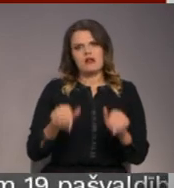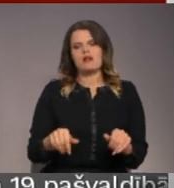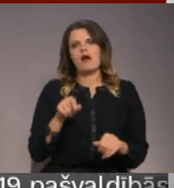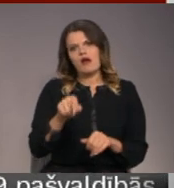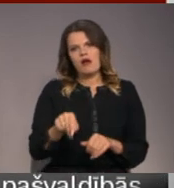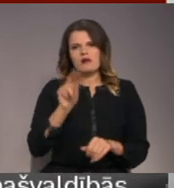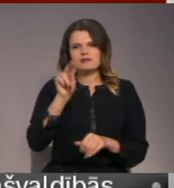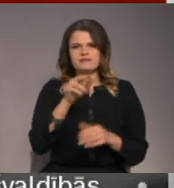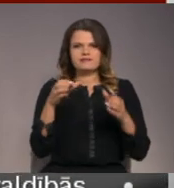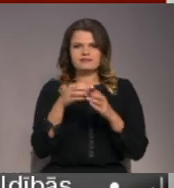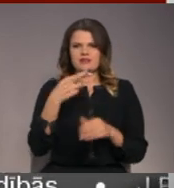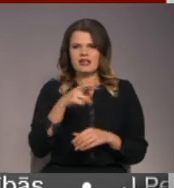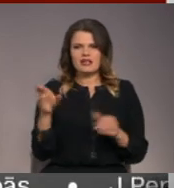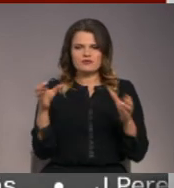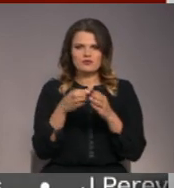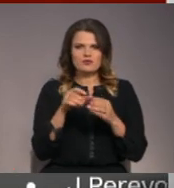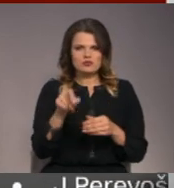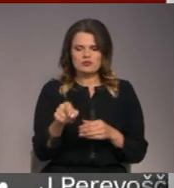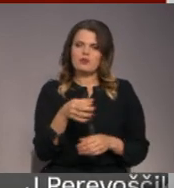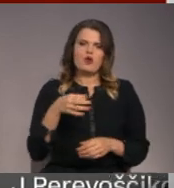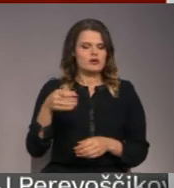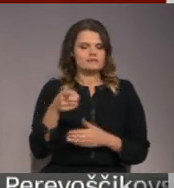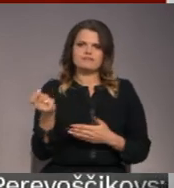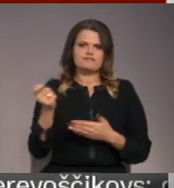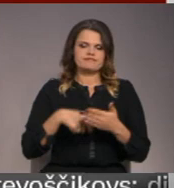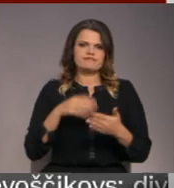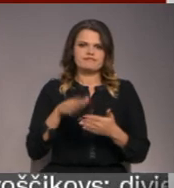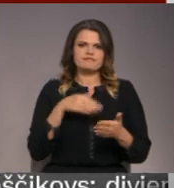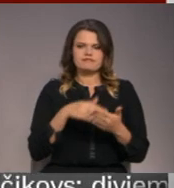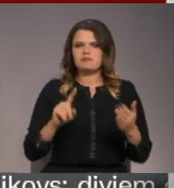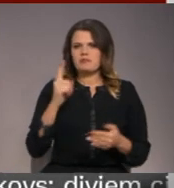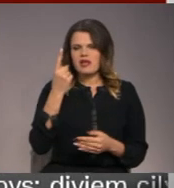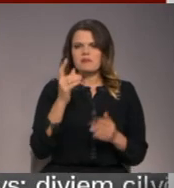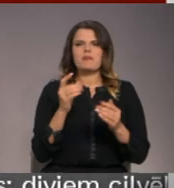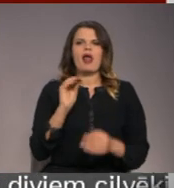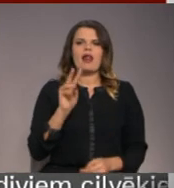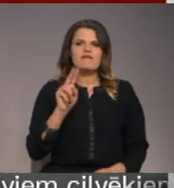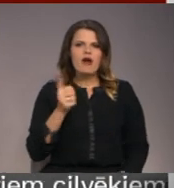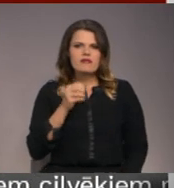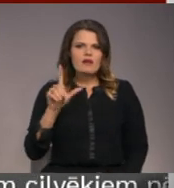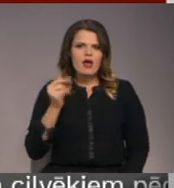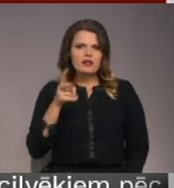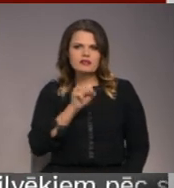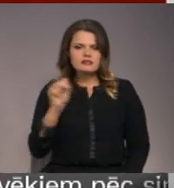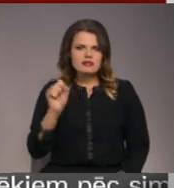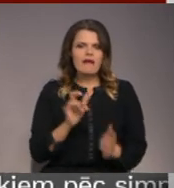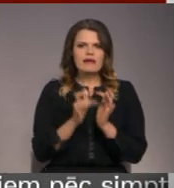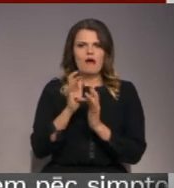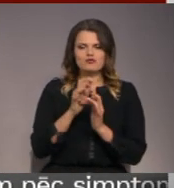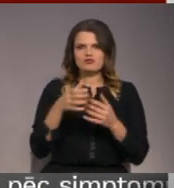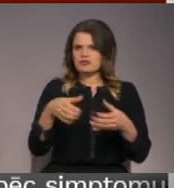šīs reliģiskās organizācijas, pirmā evaņģēliskā Jēzus draudzes darbība, pats tik viņa rada